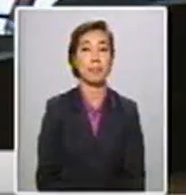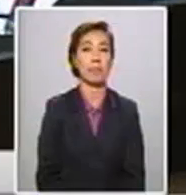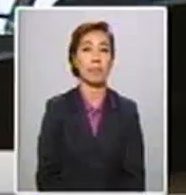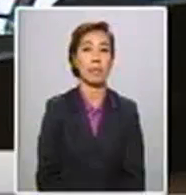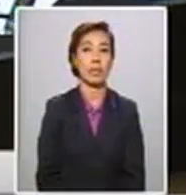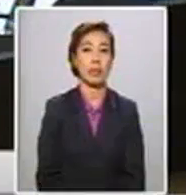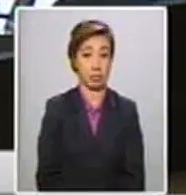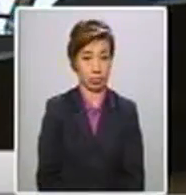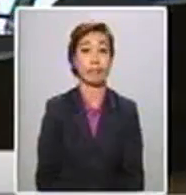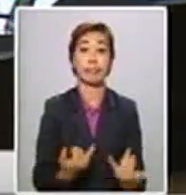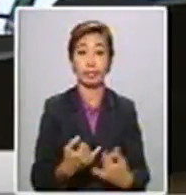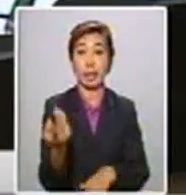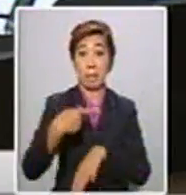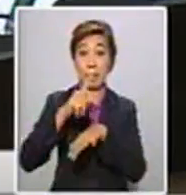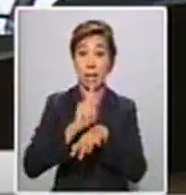ถ้าพร้อมแล้ว